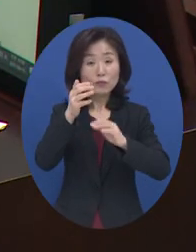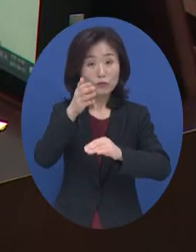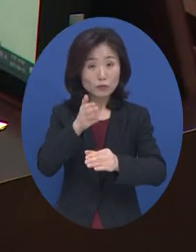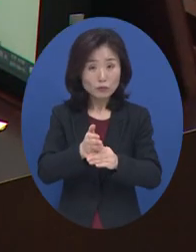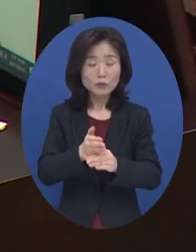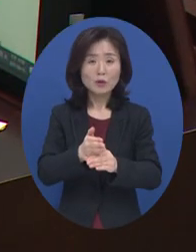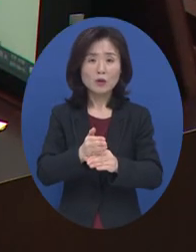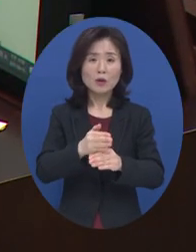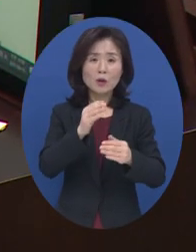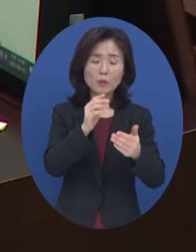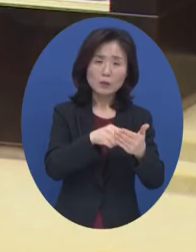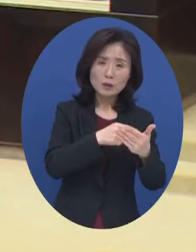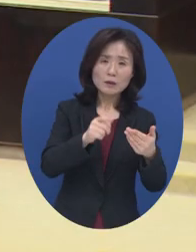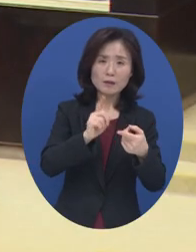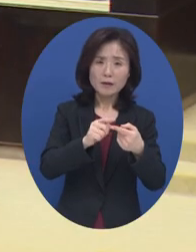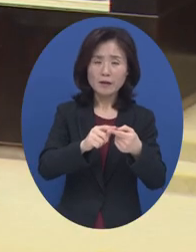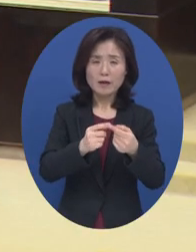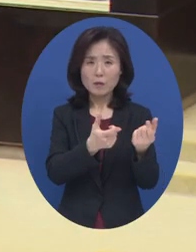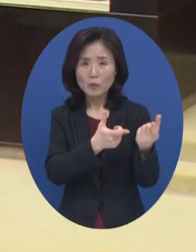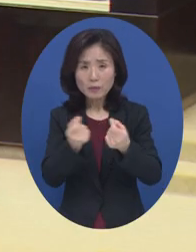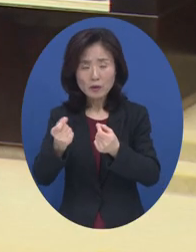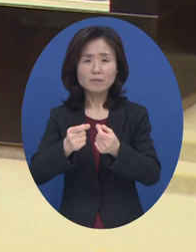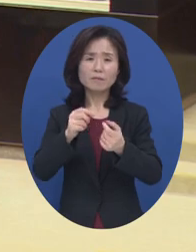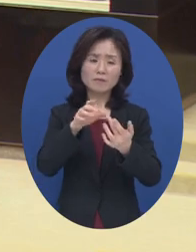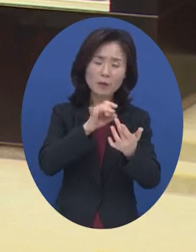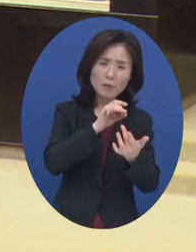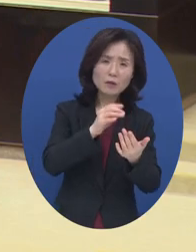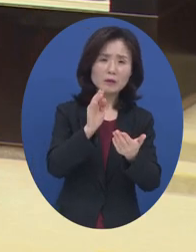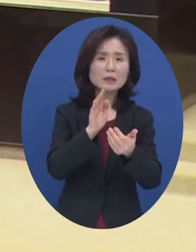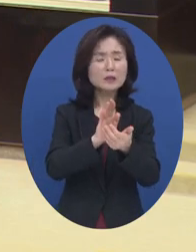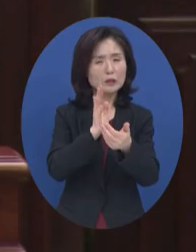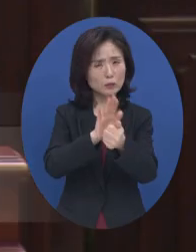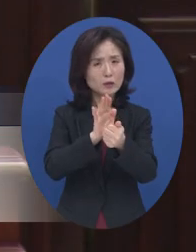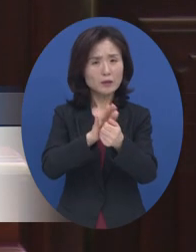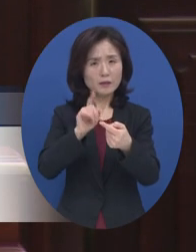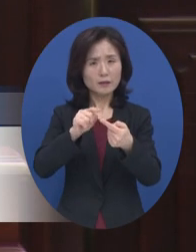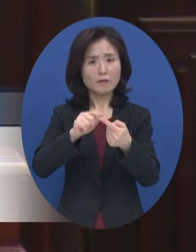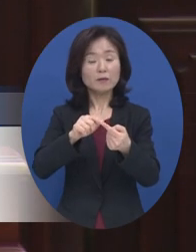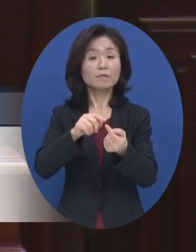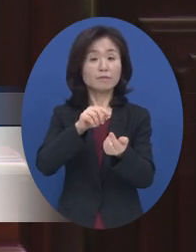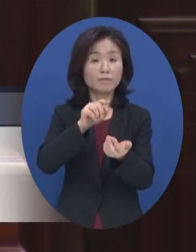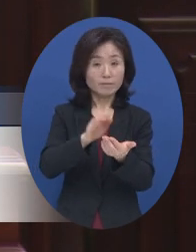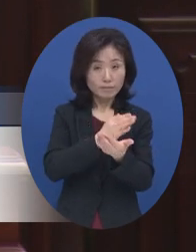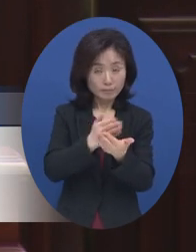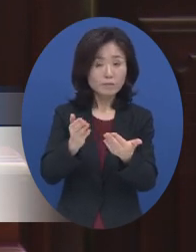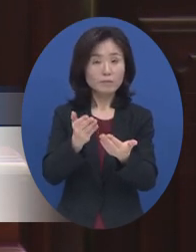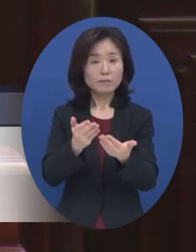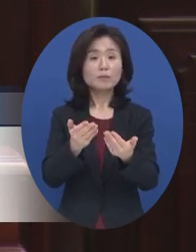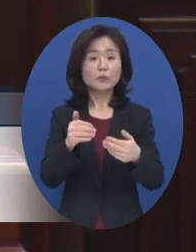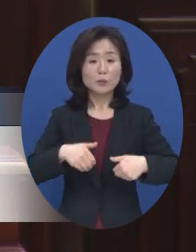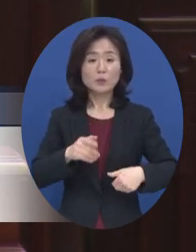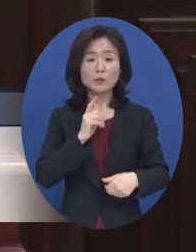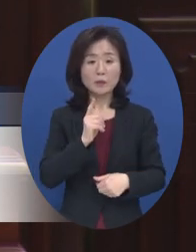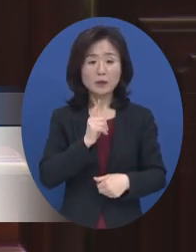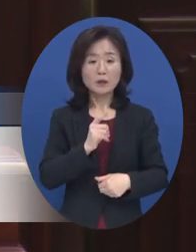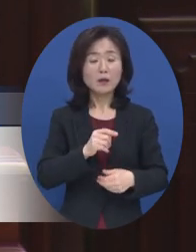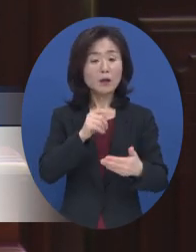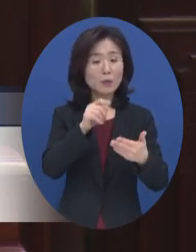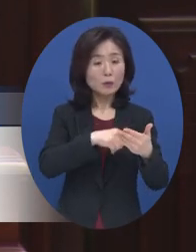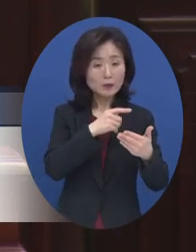선별 보편 지원에 적절하게 배분의 7월에 필요가 있다 고 말했습니다 보상과 섬 * 지원 보편 지원 이